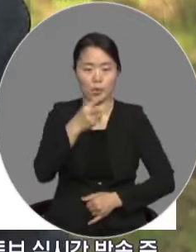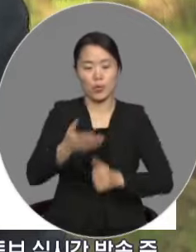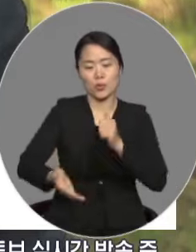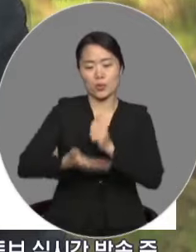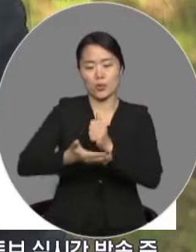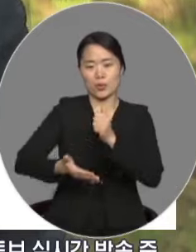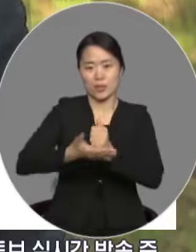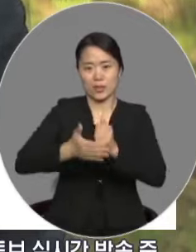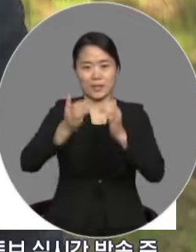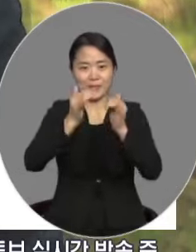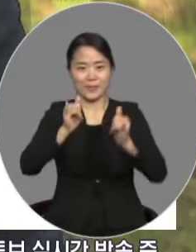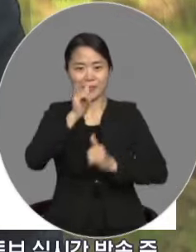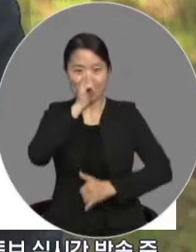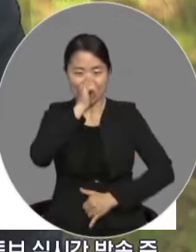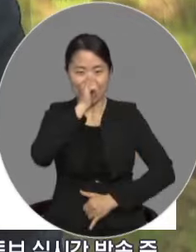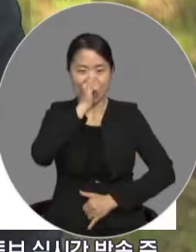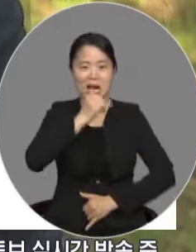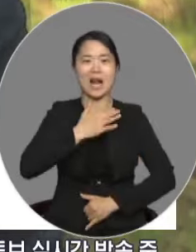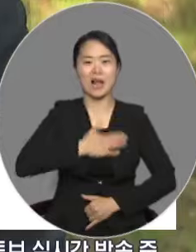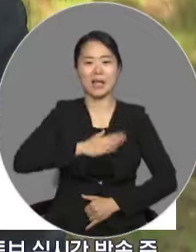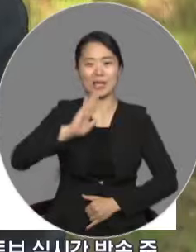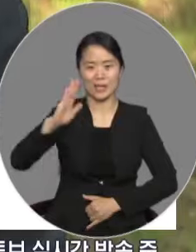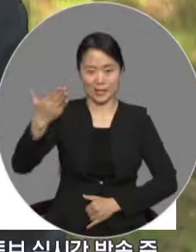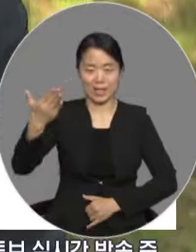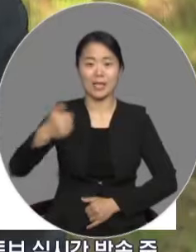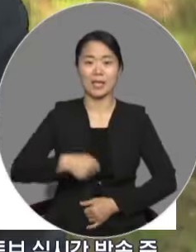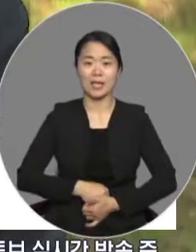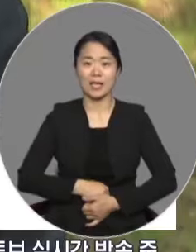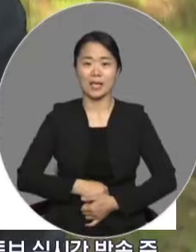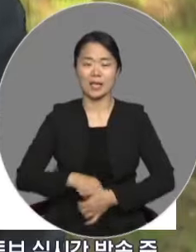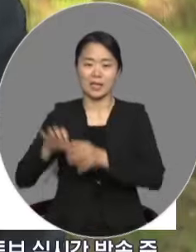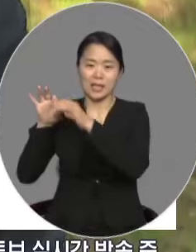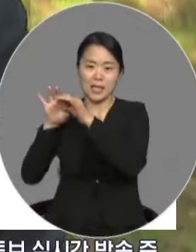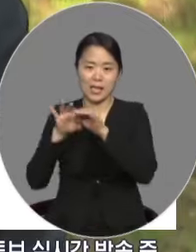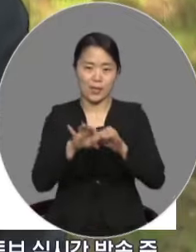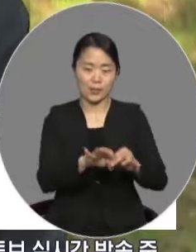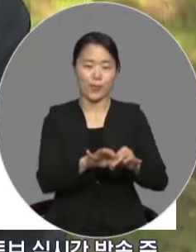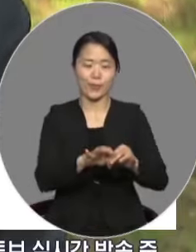응원해주는 분들이 있다는 걸 깨닫게 되어서 계속해서 이런